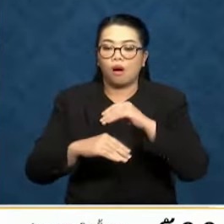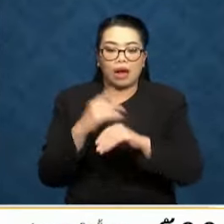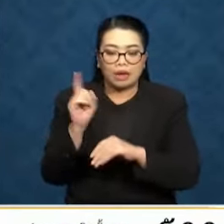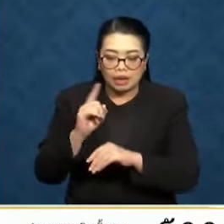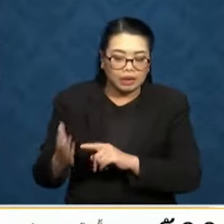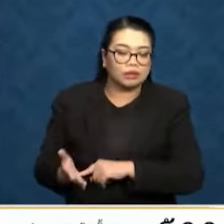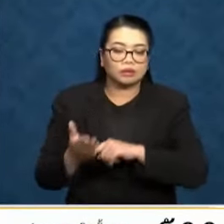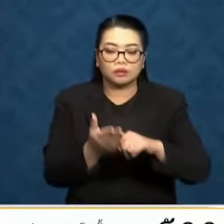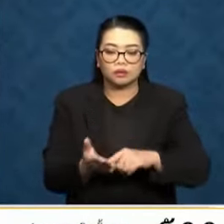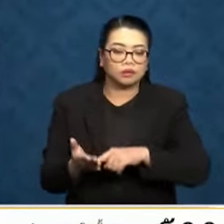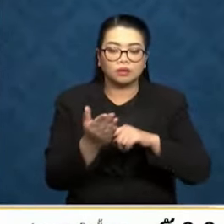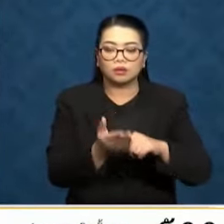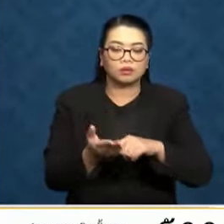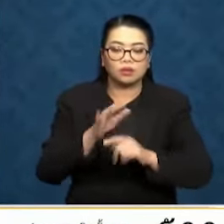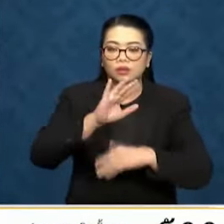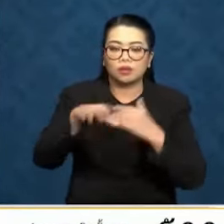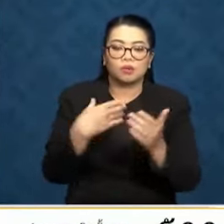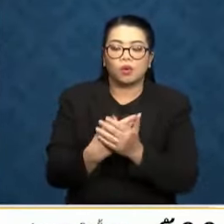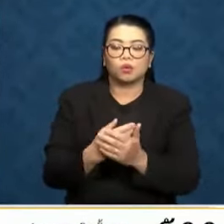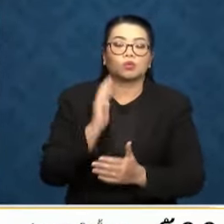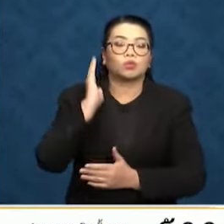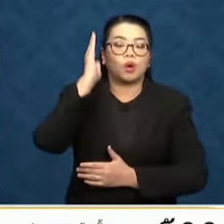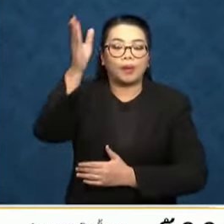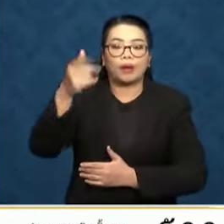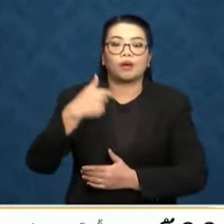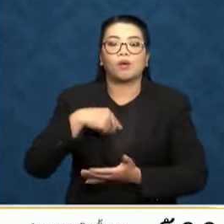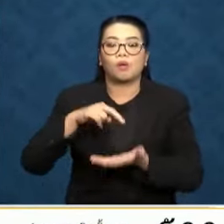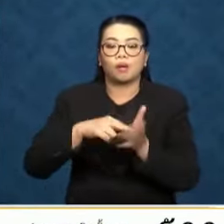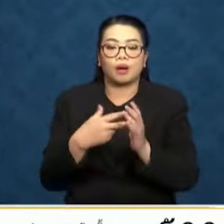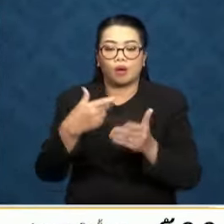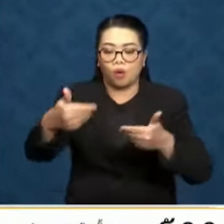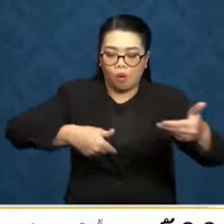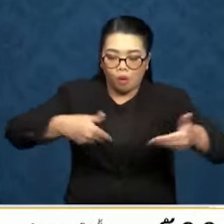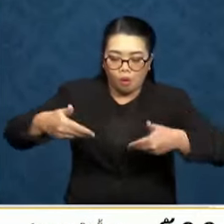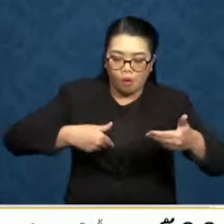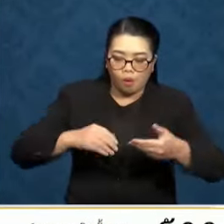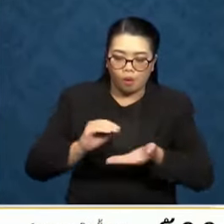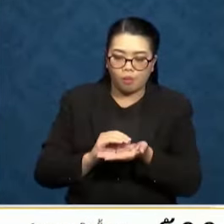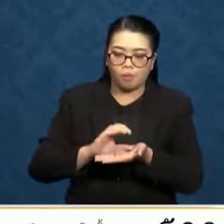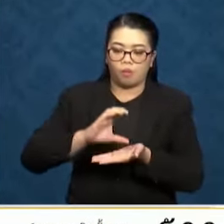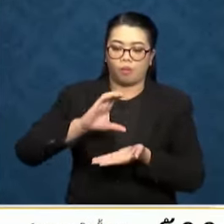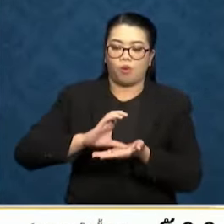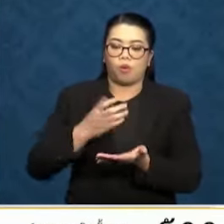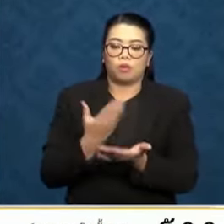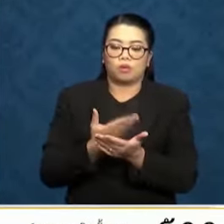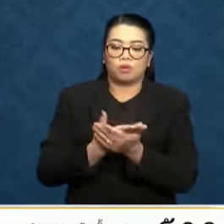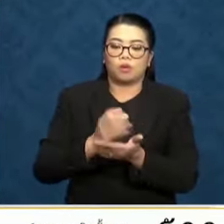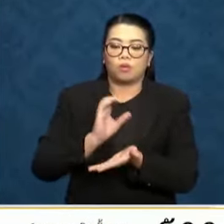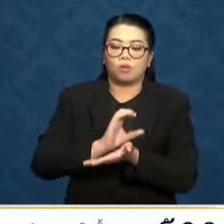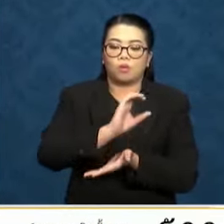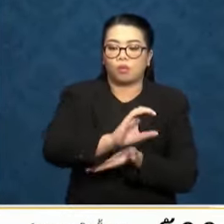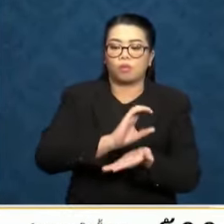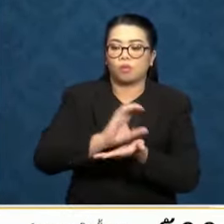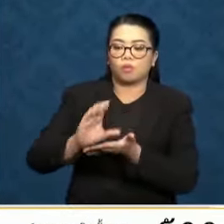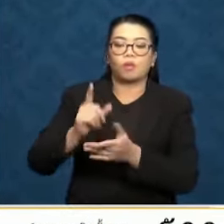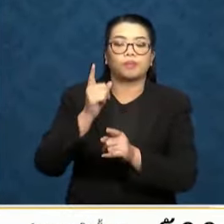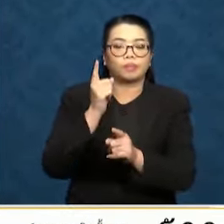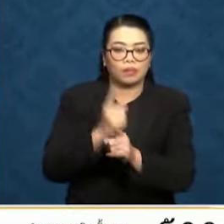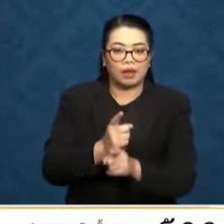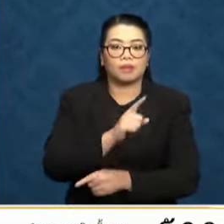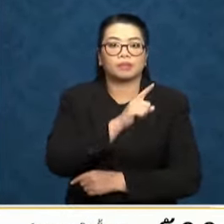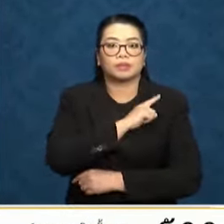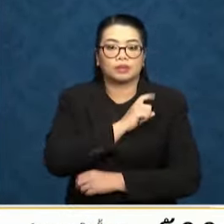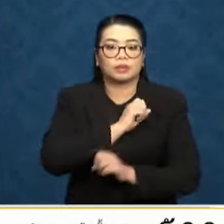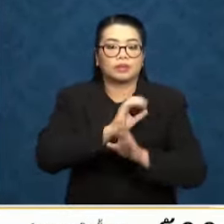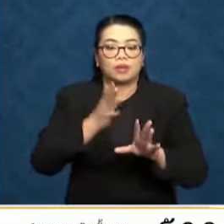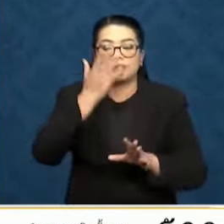สำนักบต่อไปนี้ท่านไม่ต้องโดนต่อว่าอะไรแบบนี้อีกแล้วนะคะและกระบวนการแบบนี้ค่ะจะทำให้ความรับผิดชอบค่ะชัดเจนยิ่ง